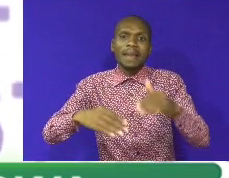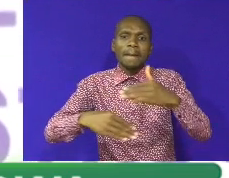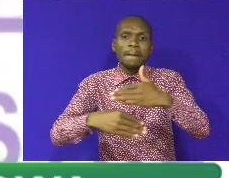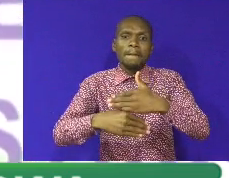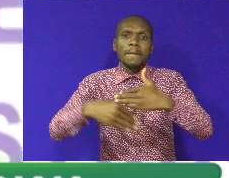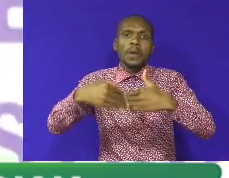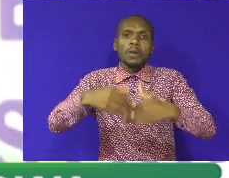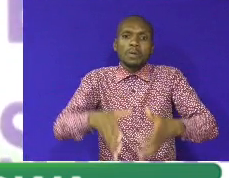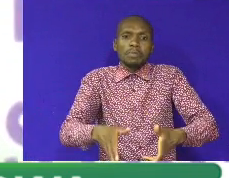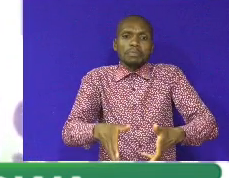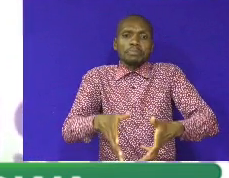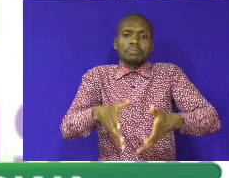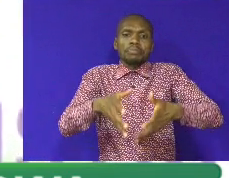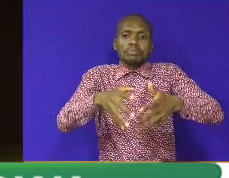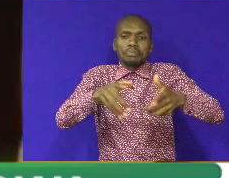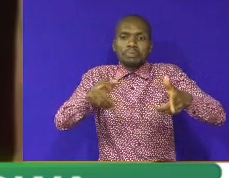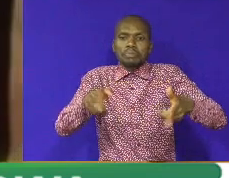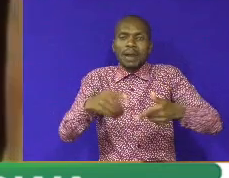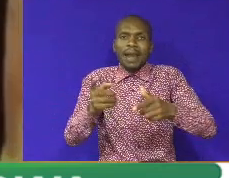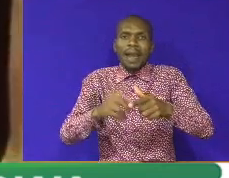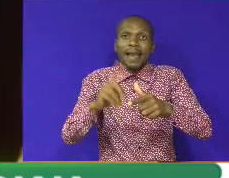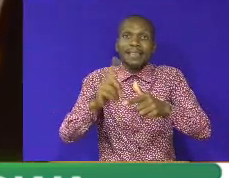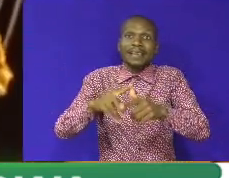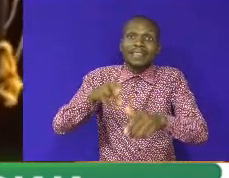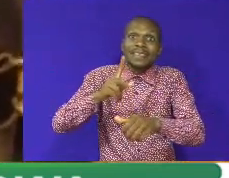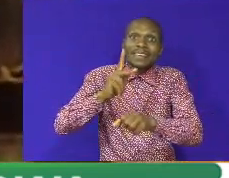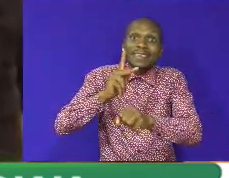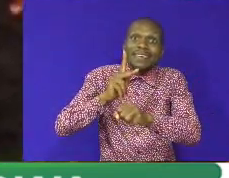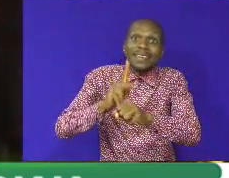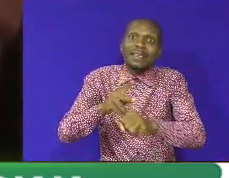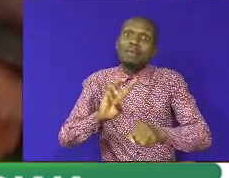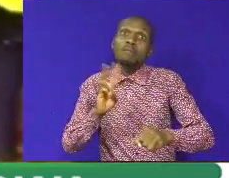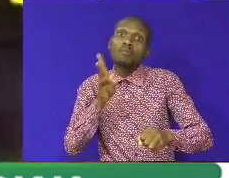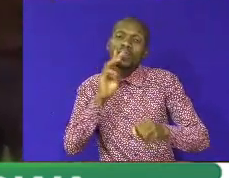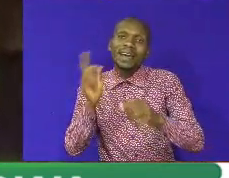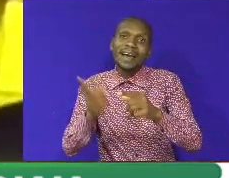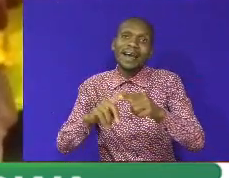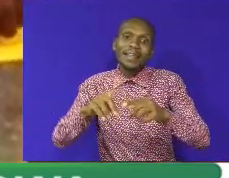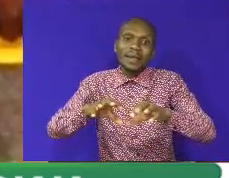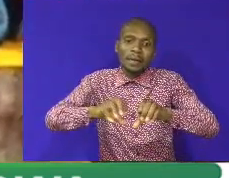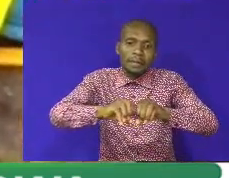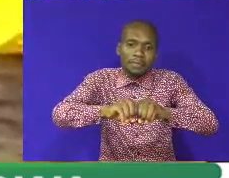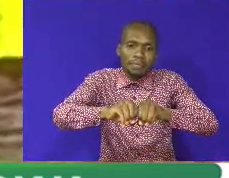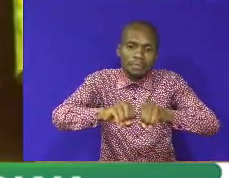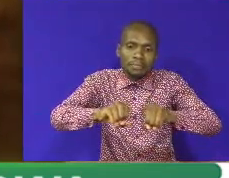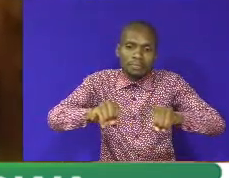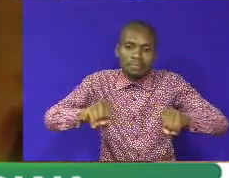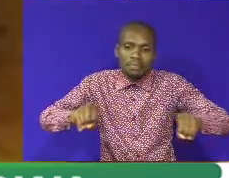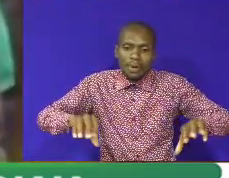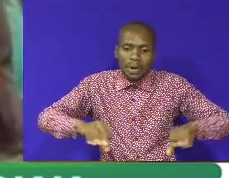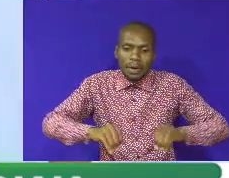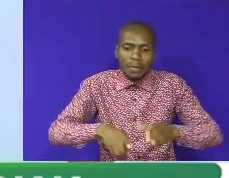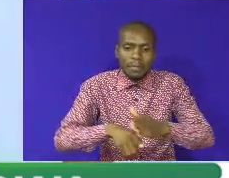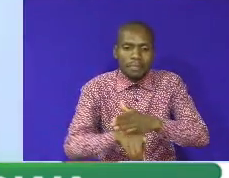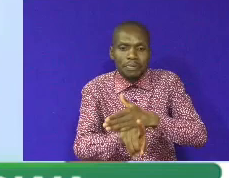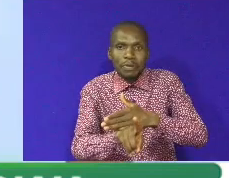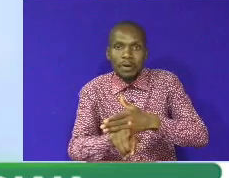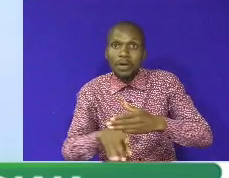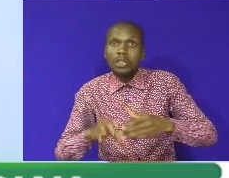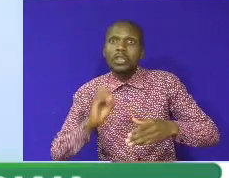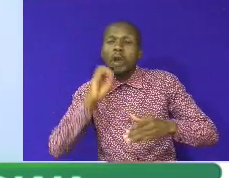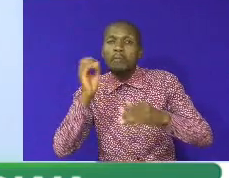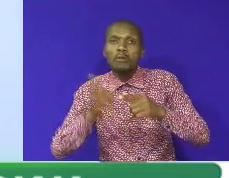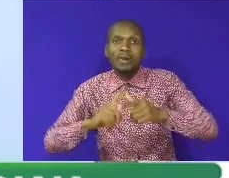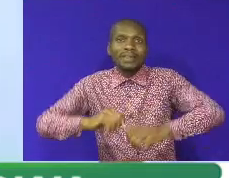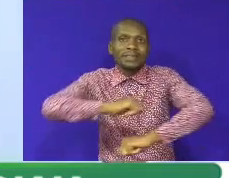bwetangi era chikobage kwene kenya gachira mache na mache yenyere kobaga kongusuwa anene gochia aseme chi a chiskuru na chikanisa